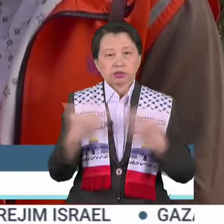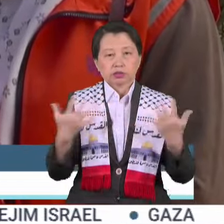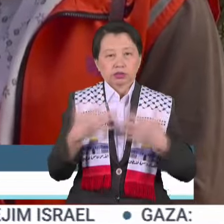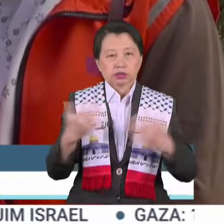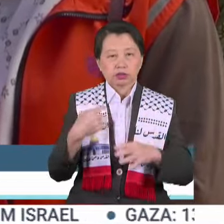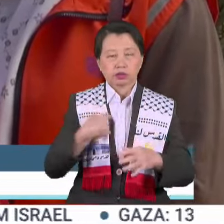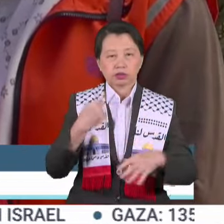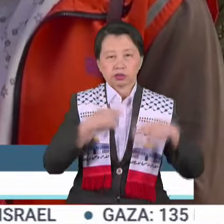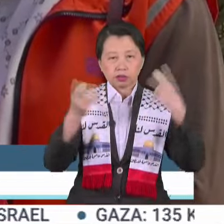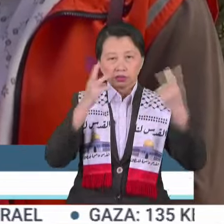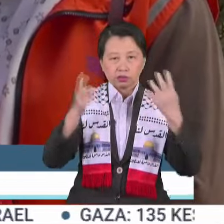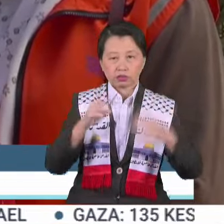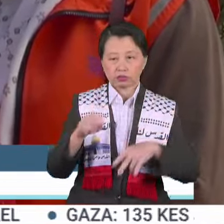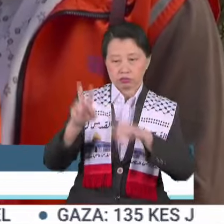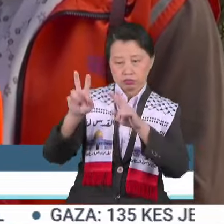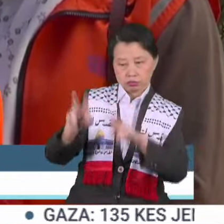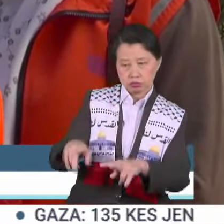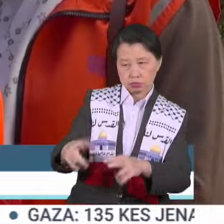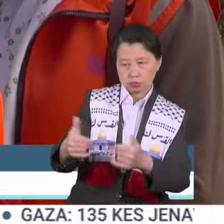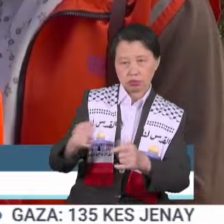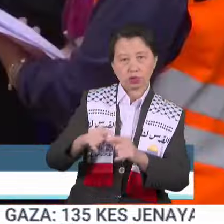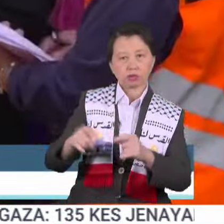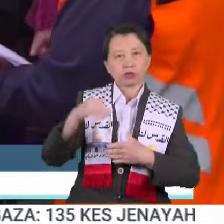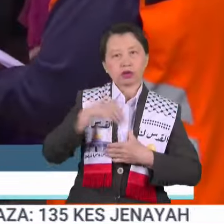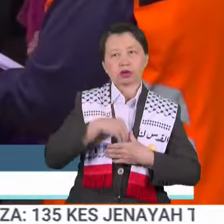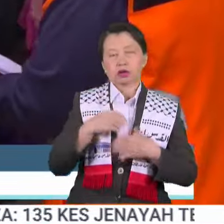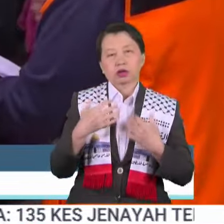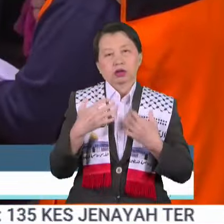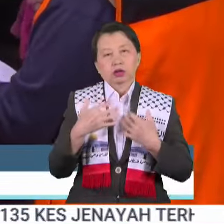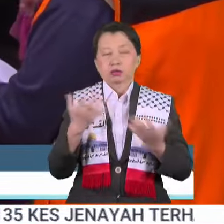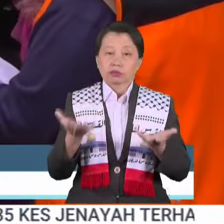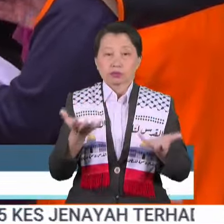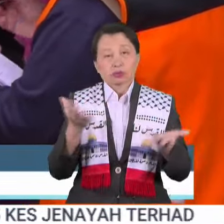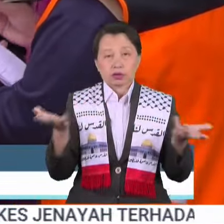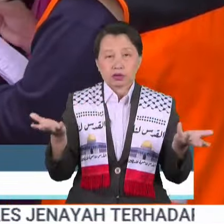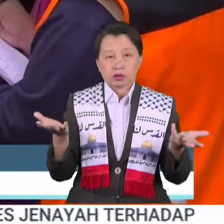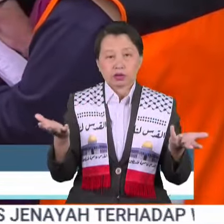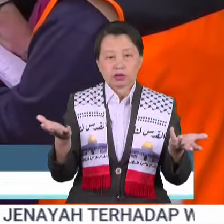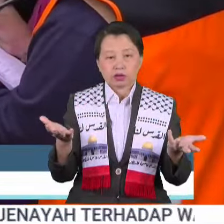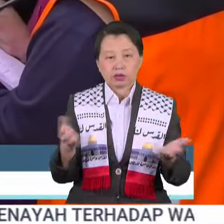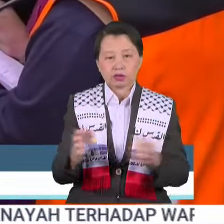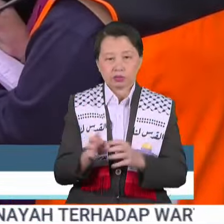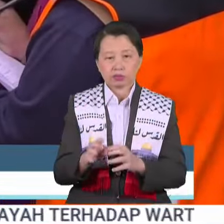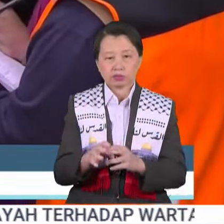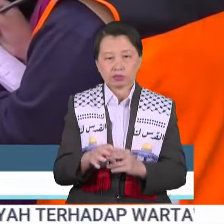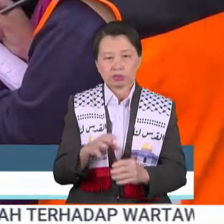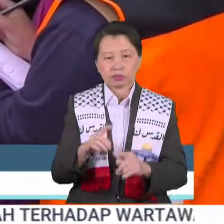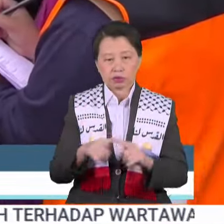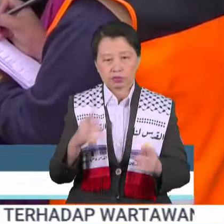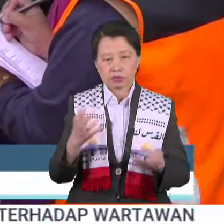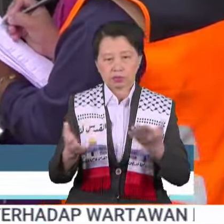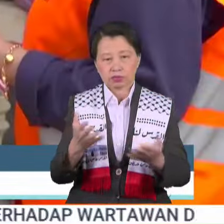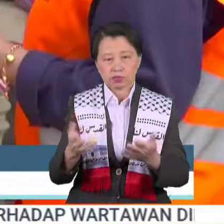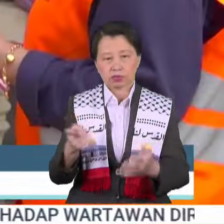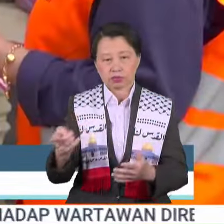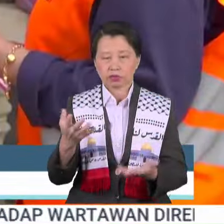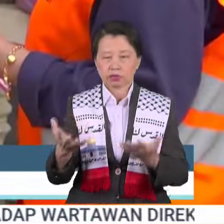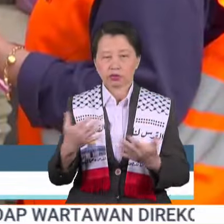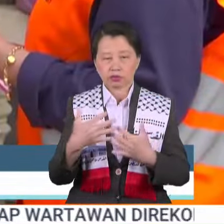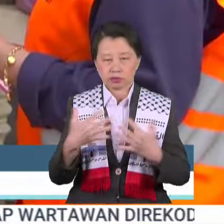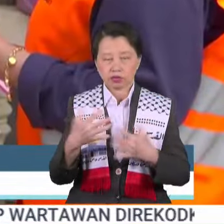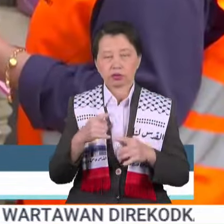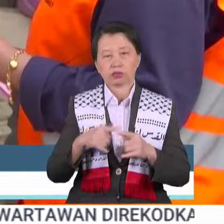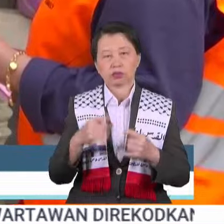kita risau kan, nampak aja mungkin. Tapi dari nampak aja gembira kan. Kalau kita tengok senyum, tapi kemungkinan takut trauma. Tapi